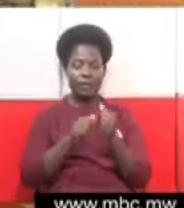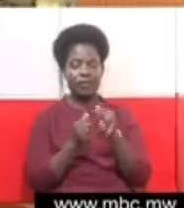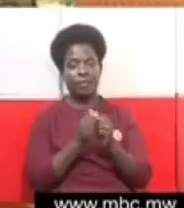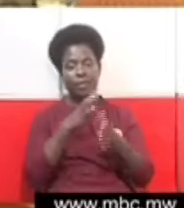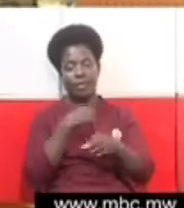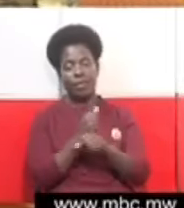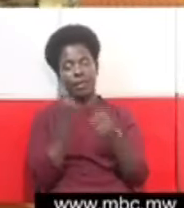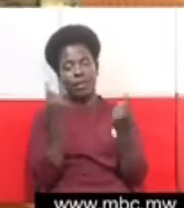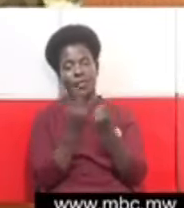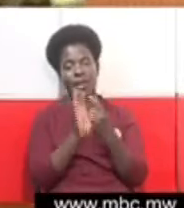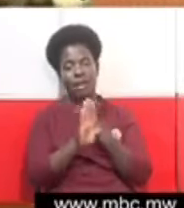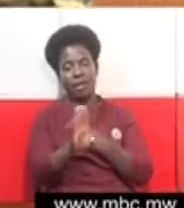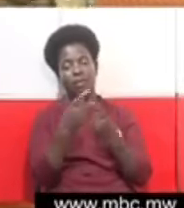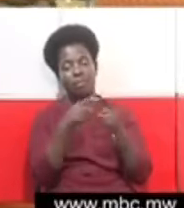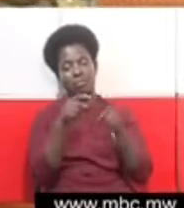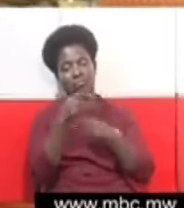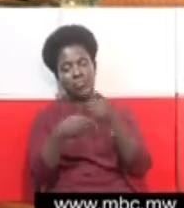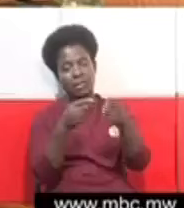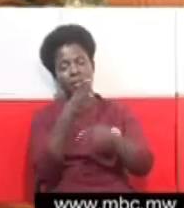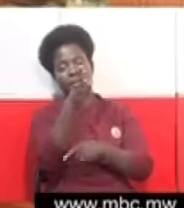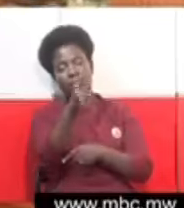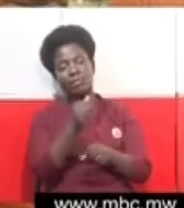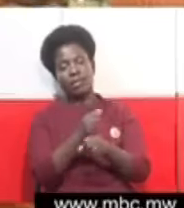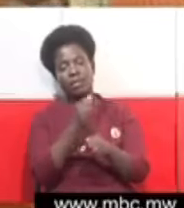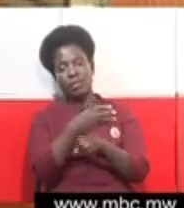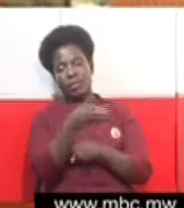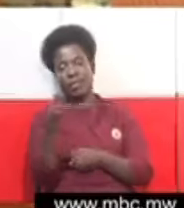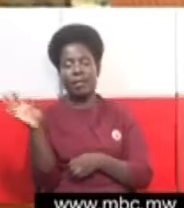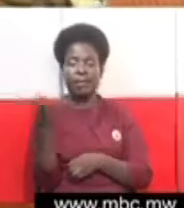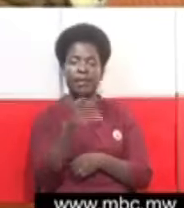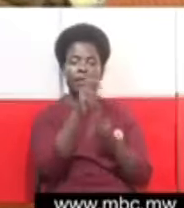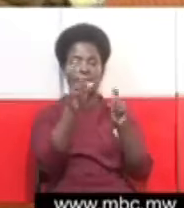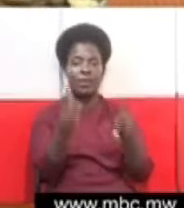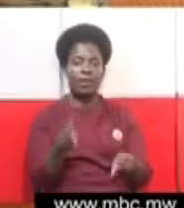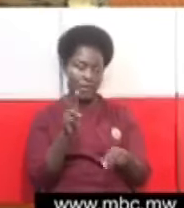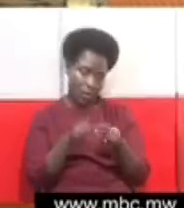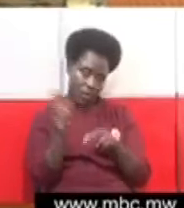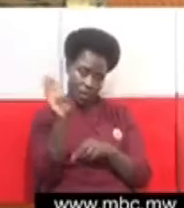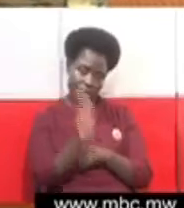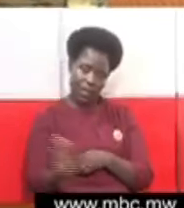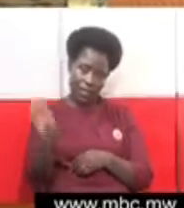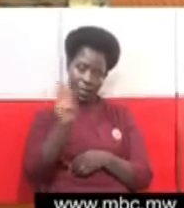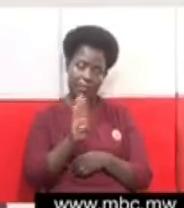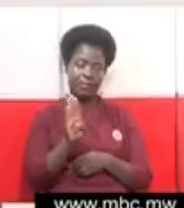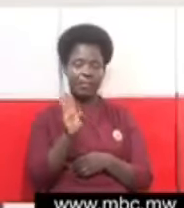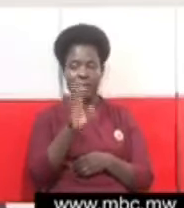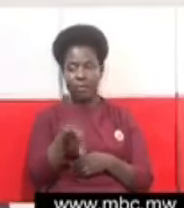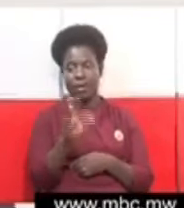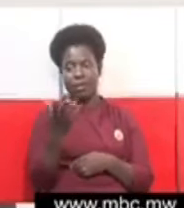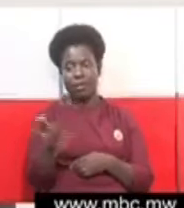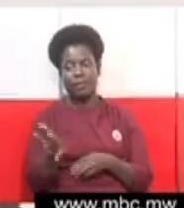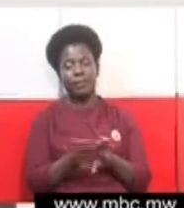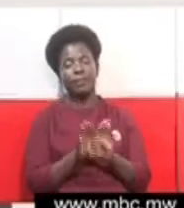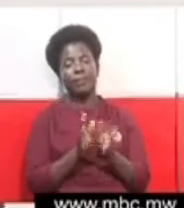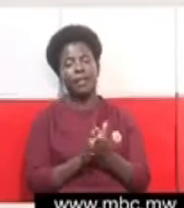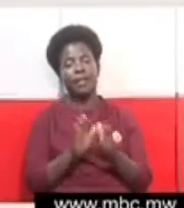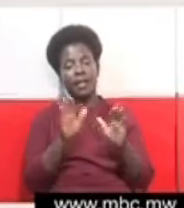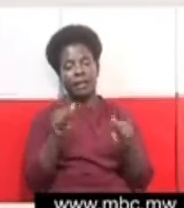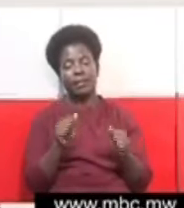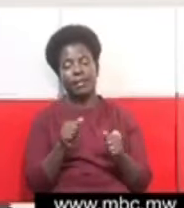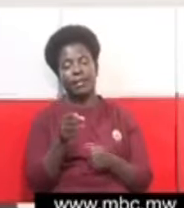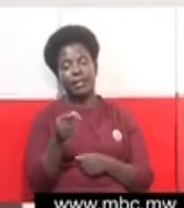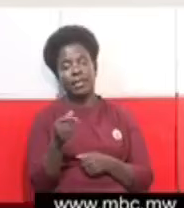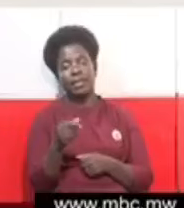nawo komanso kupititsa patsogolo ntchito yopereka madzi kwa anthu okhala mzinda wa Blantyre ndi madera ozungulira. Lapeza ndalama zokwana